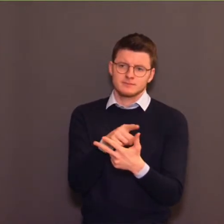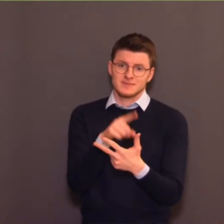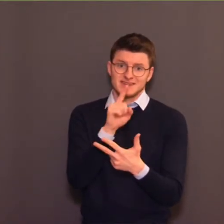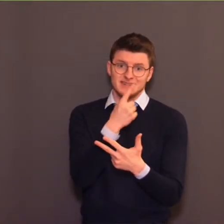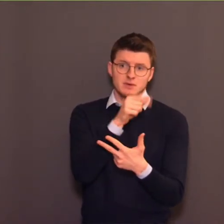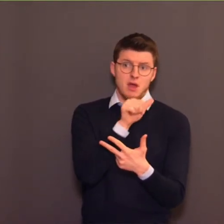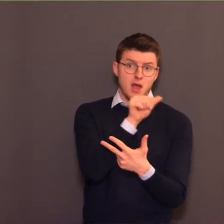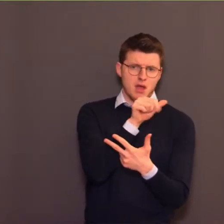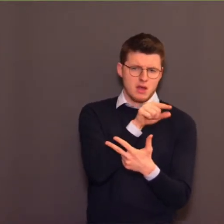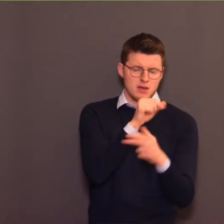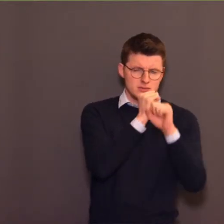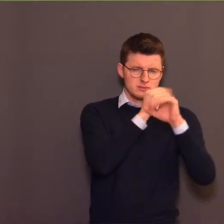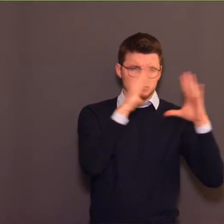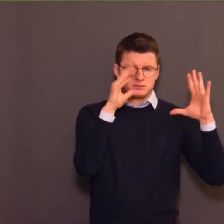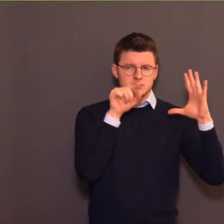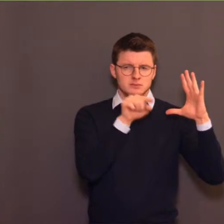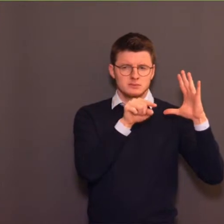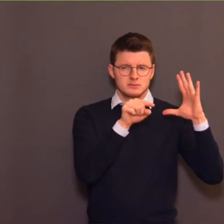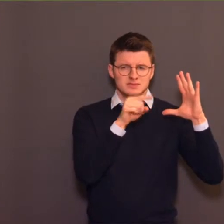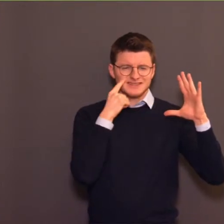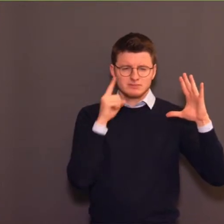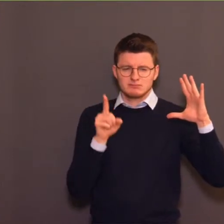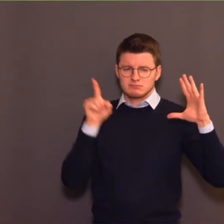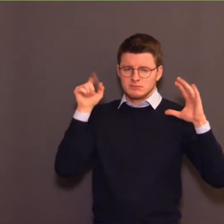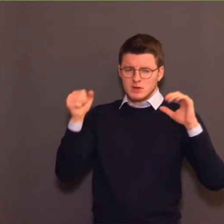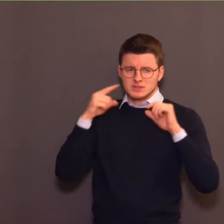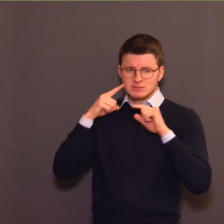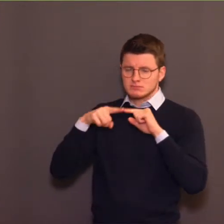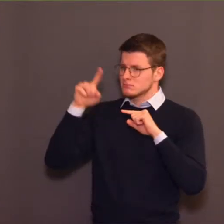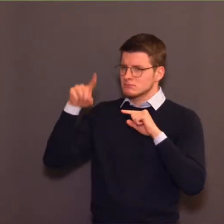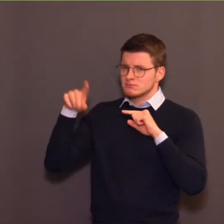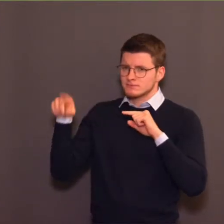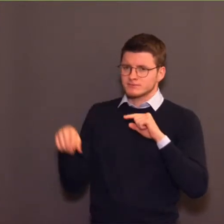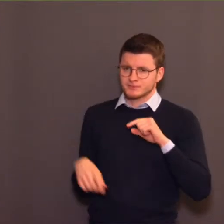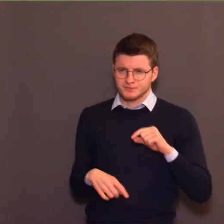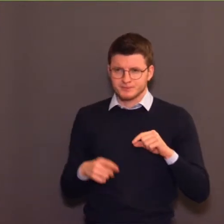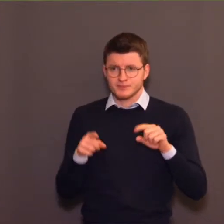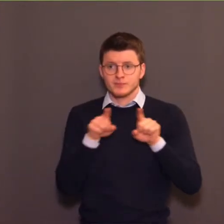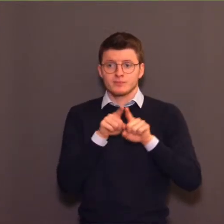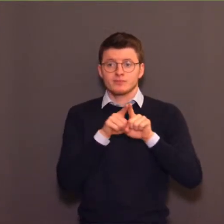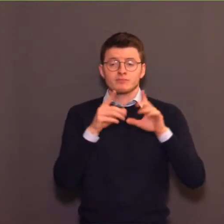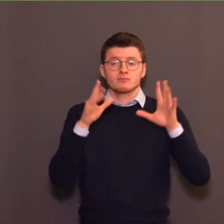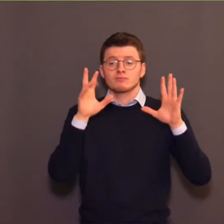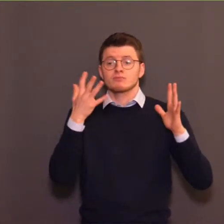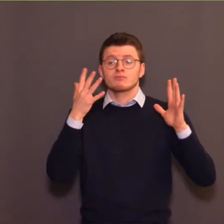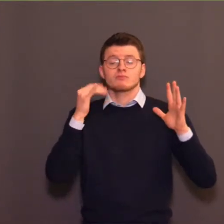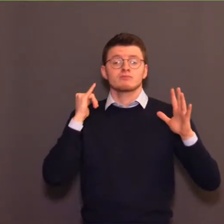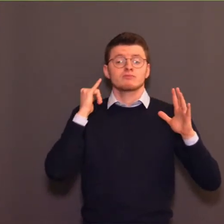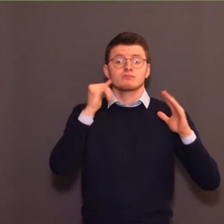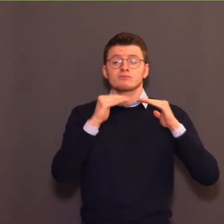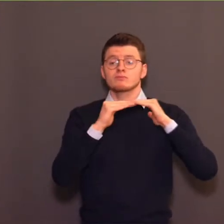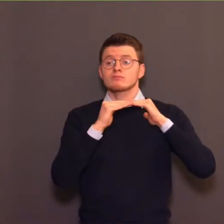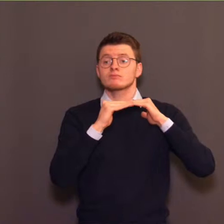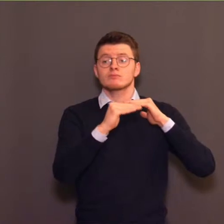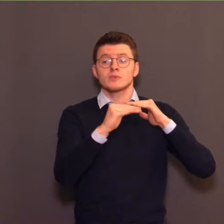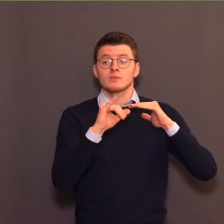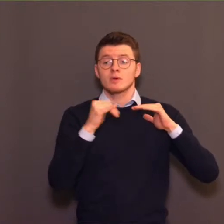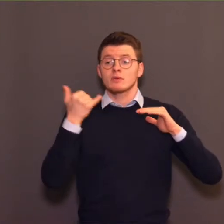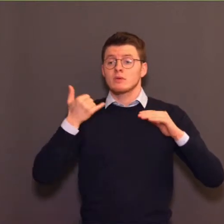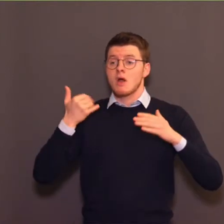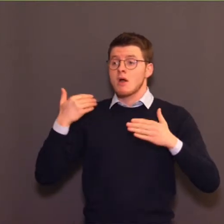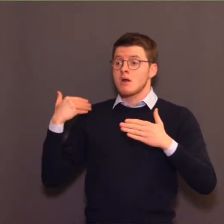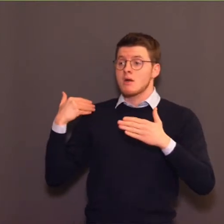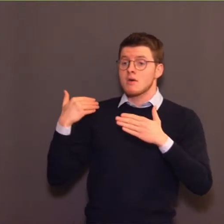scenario. En dit is het scenario waarbij er niks zou veranderd zijn. De trend die we de voorbije dagen hebben gekend,